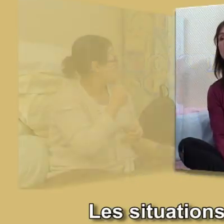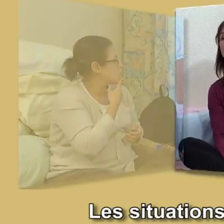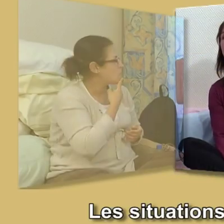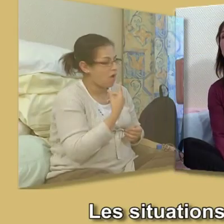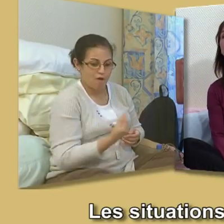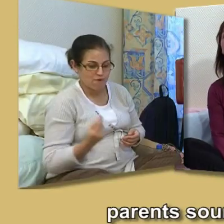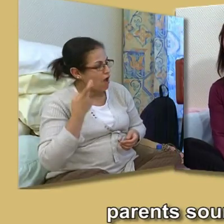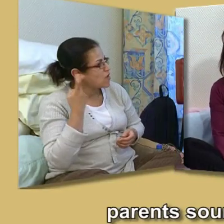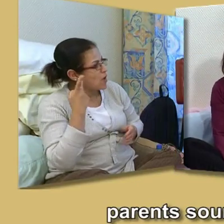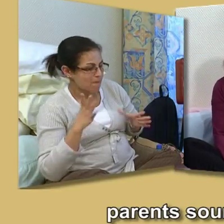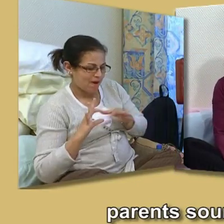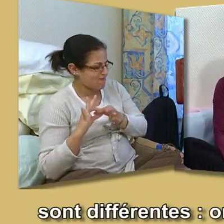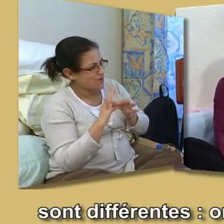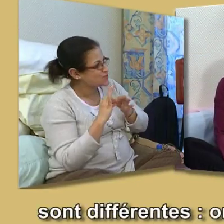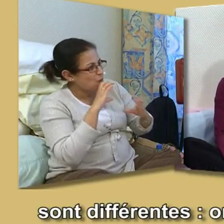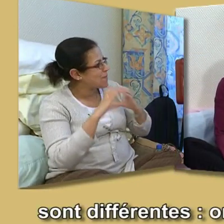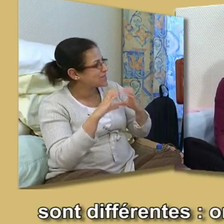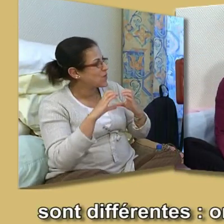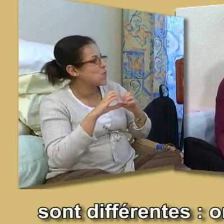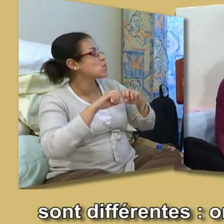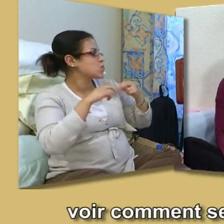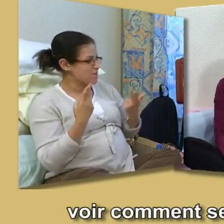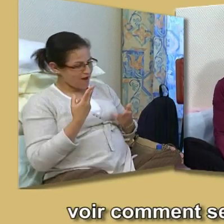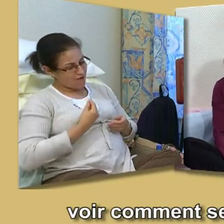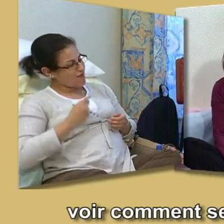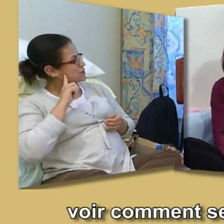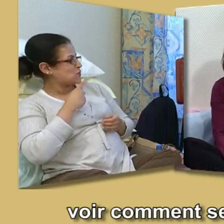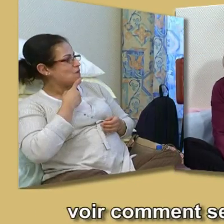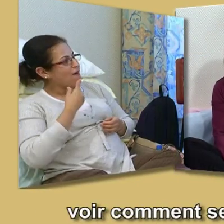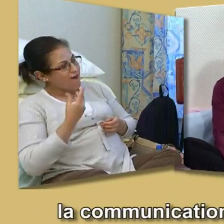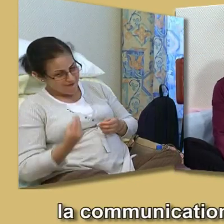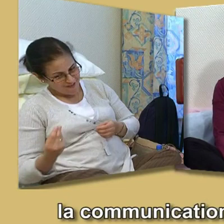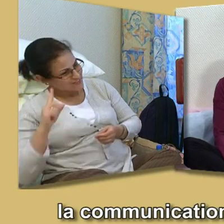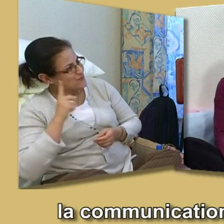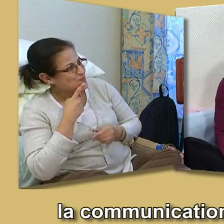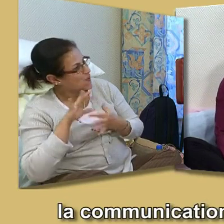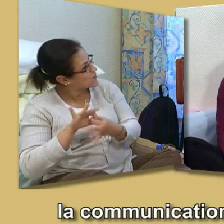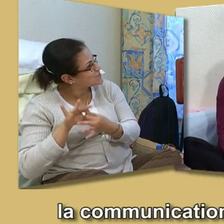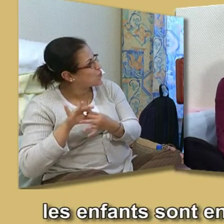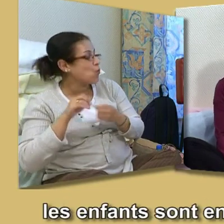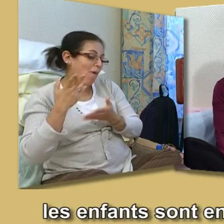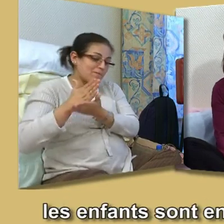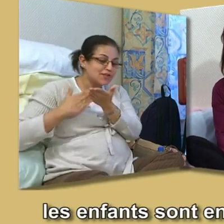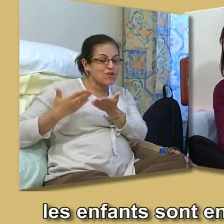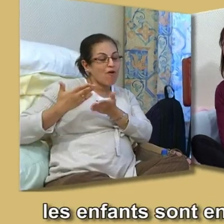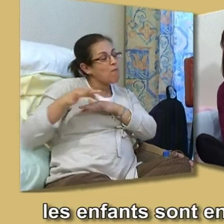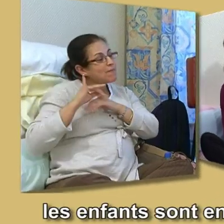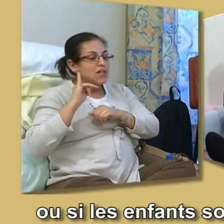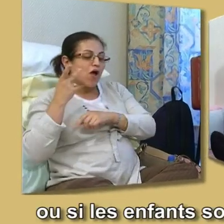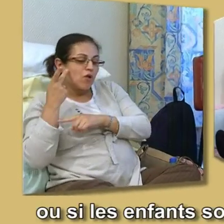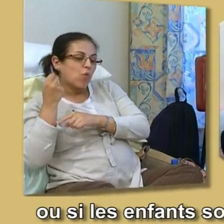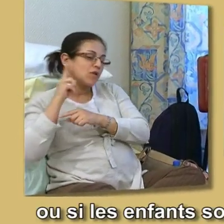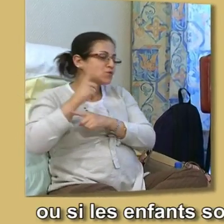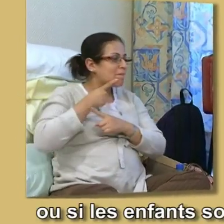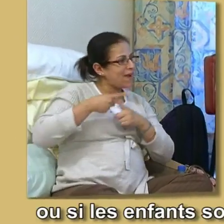La situation des parents sourds, il y en a qui ont des enfants entendants, on pourrait voir comment se passe la communication. Mais si les enfants sont